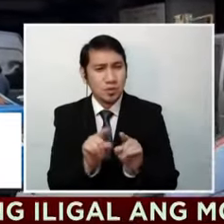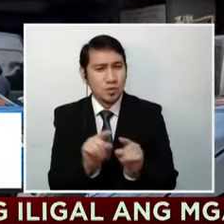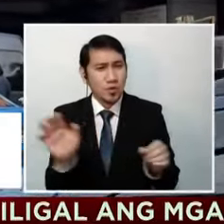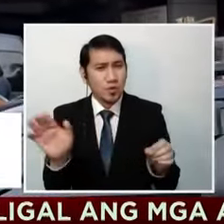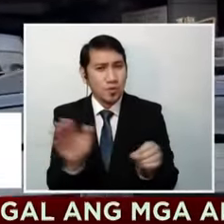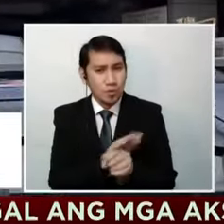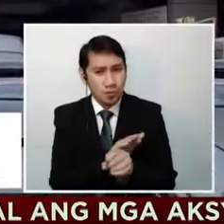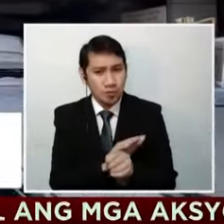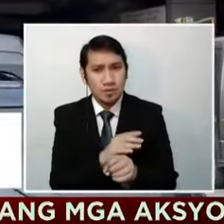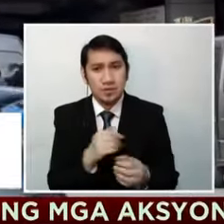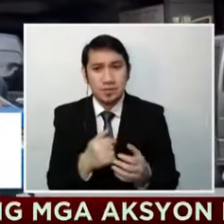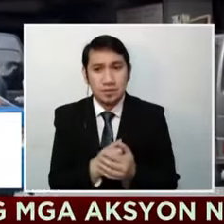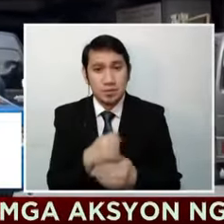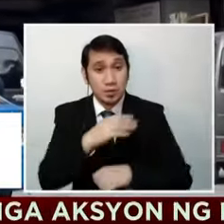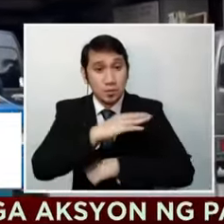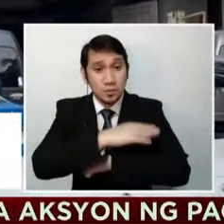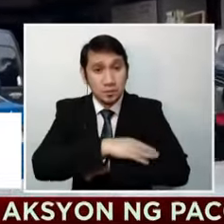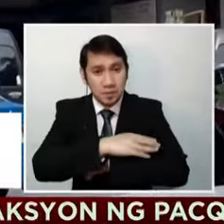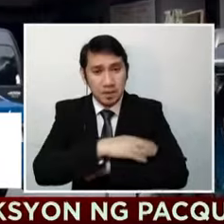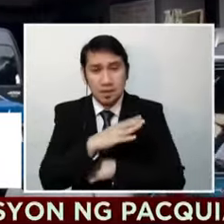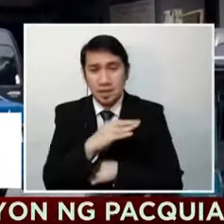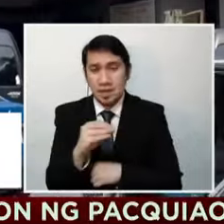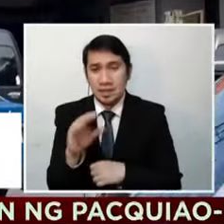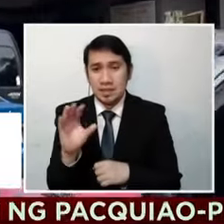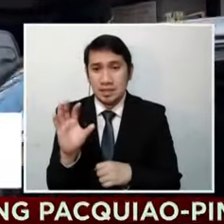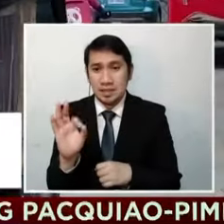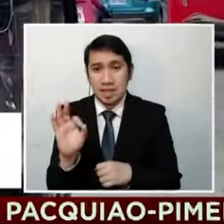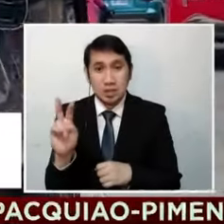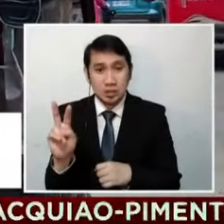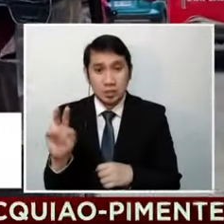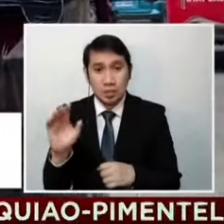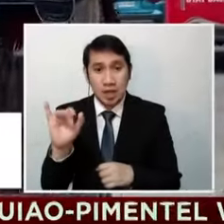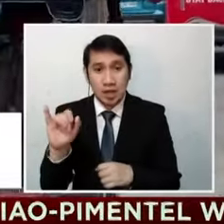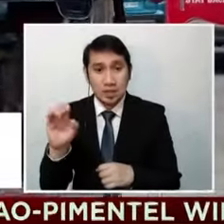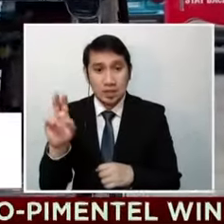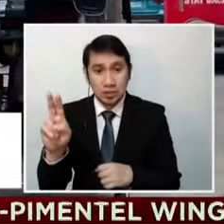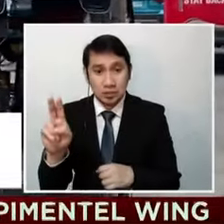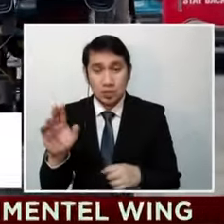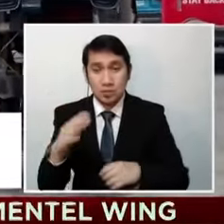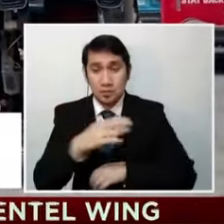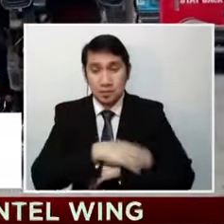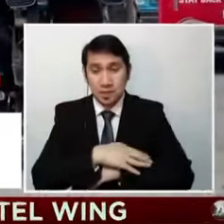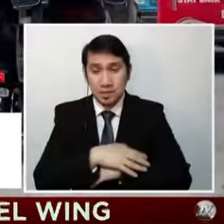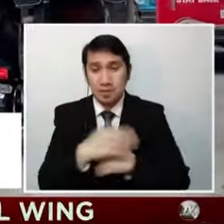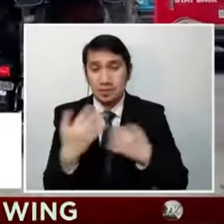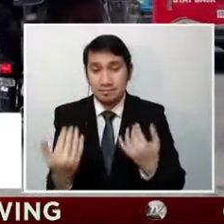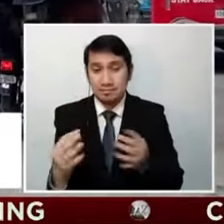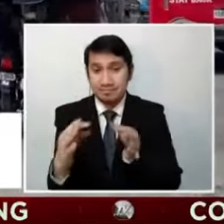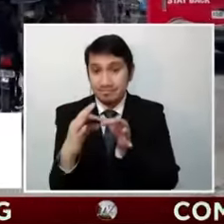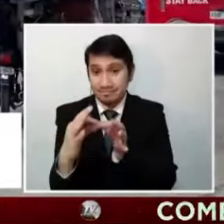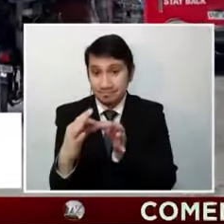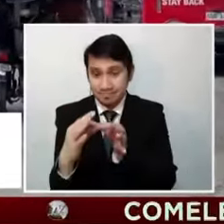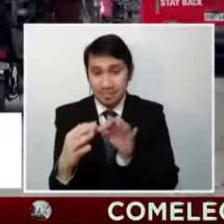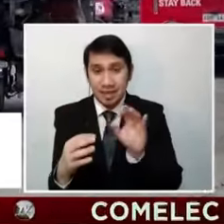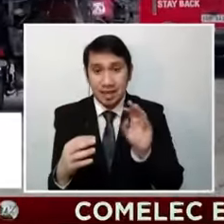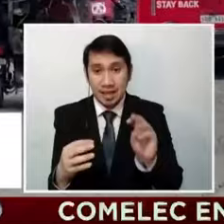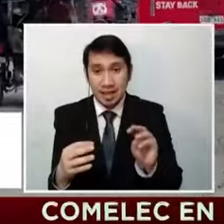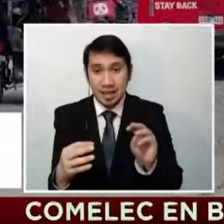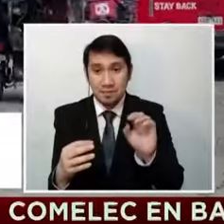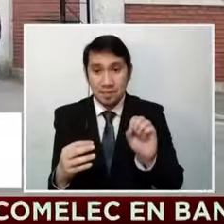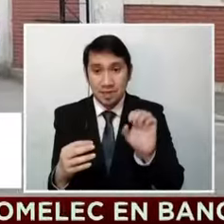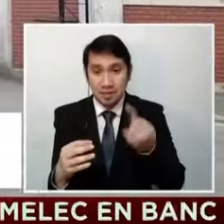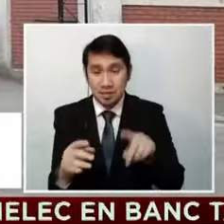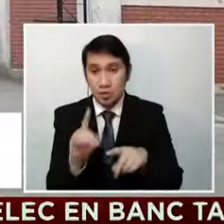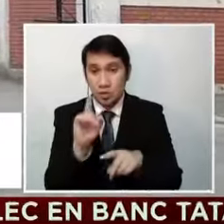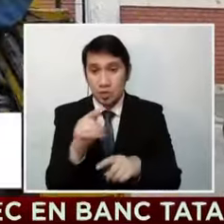496 COVID ward beds at 92 ICU beds. Nakikipag-ugnayan na ang SPMC sa One Hospital